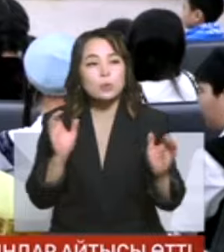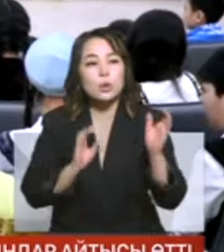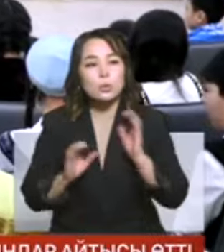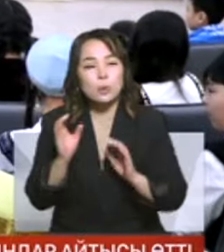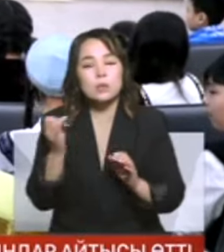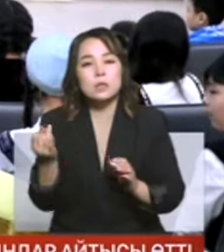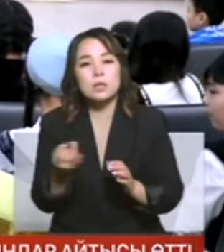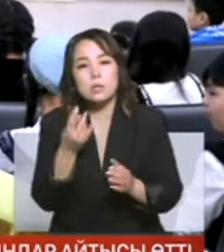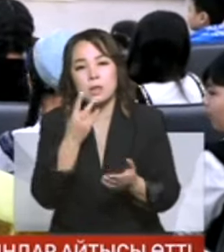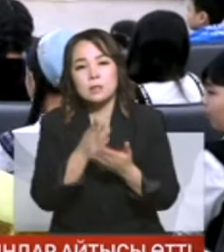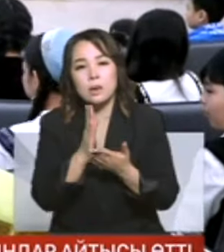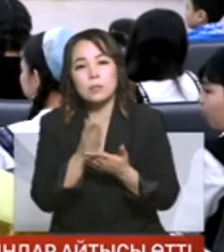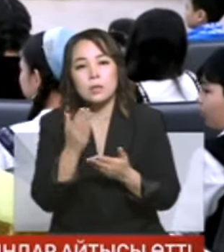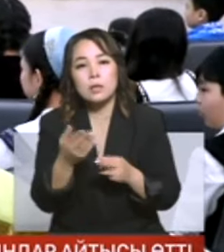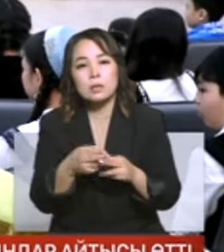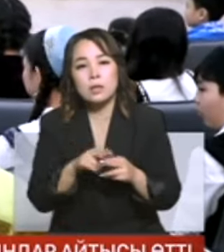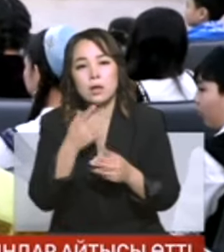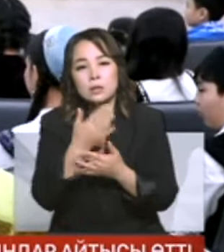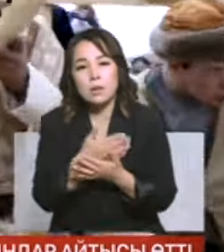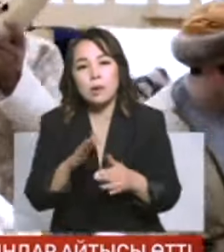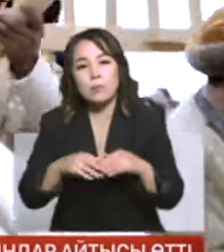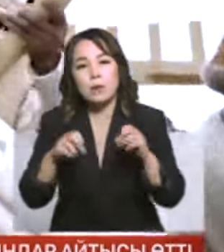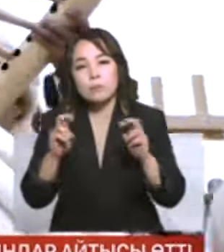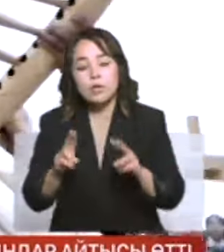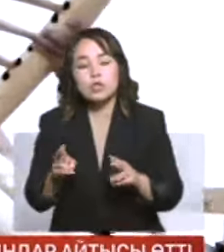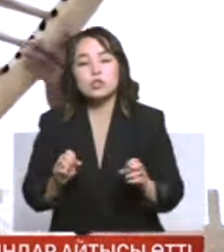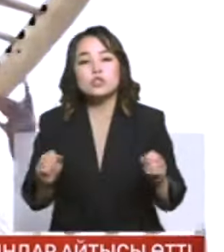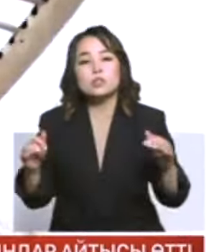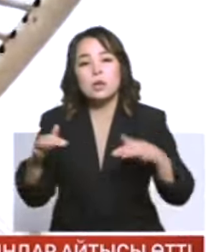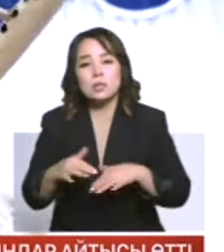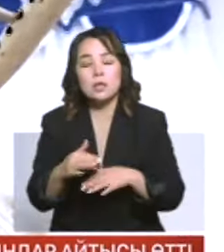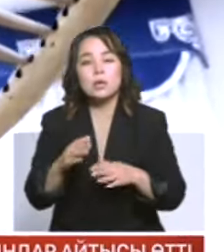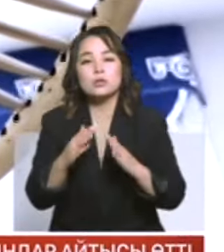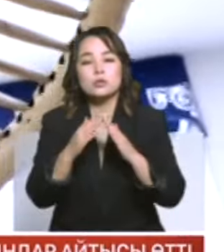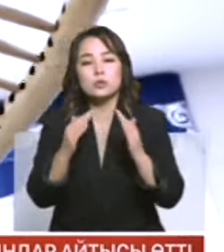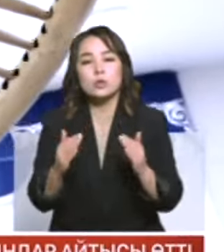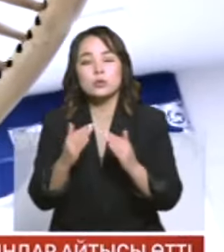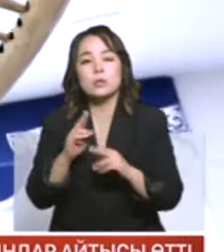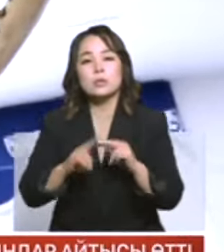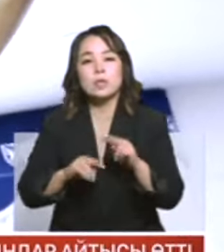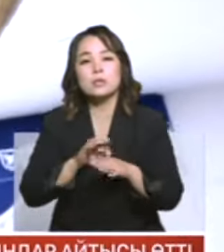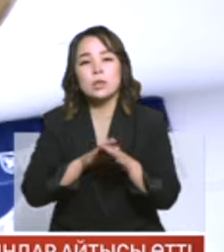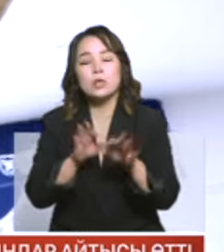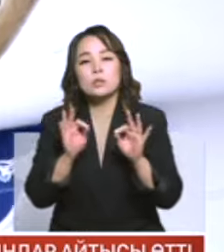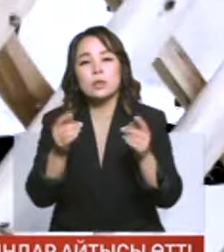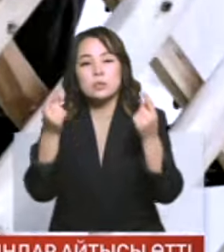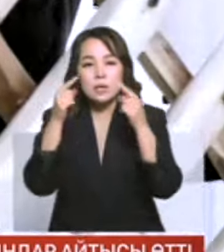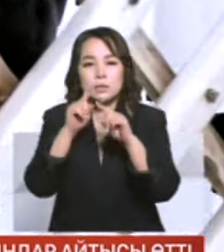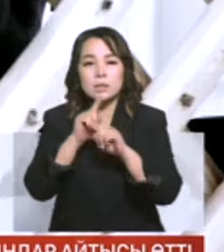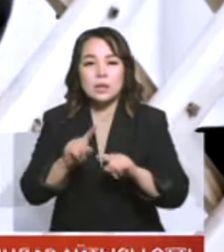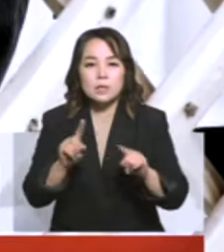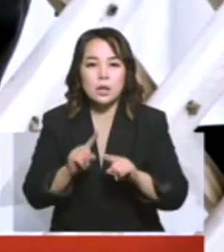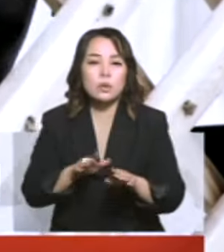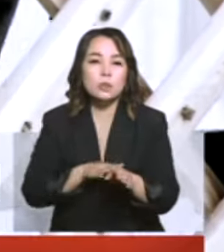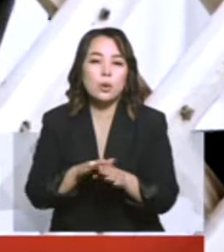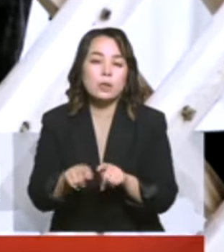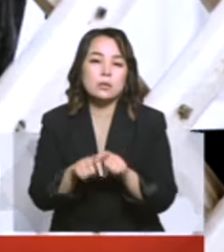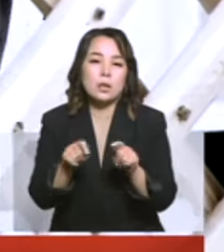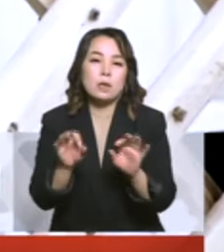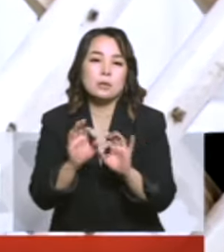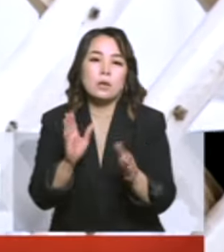студенттер қызығушылық танытып жатыр. Этнограф мамандар жиналғандарға киіз үйді тігудің дұрыс техникасы мен ерекшеліктерін толық айтып